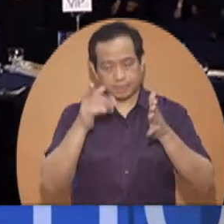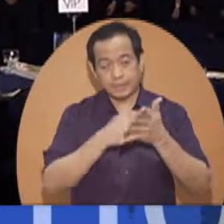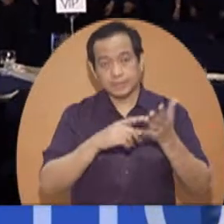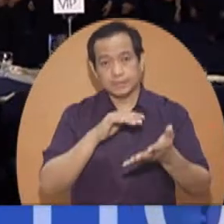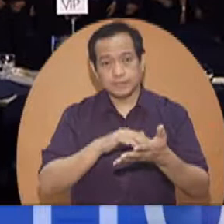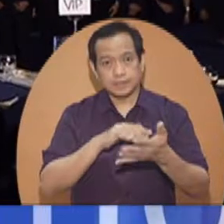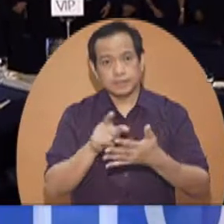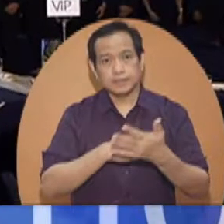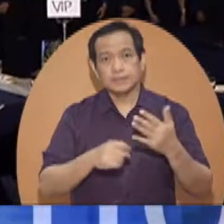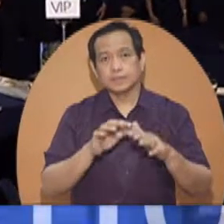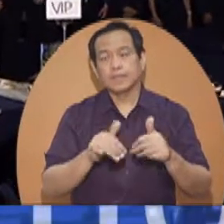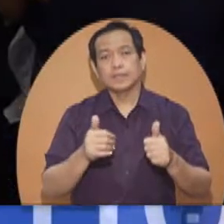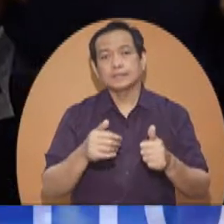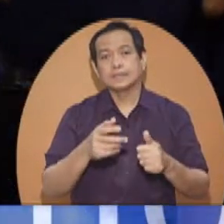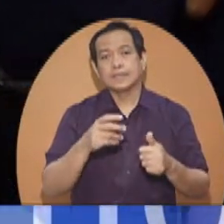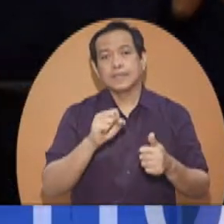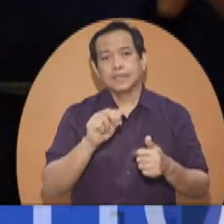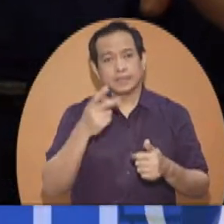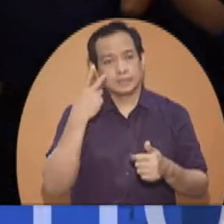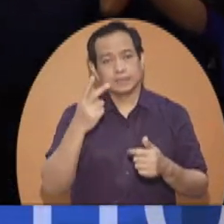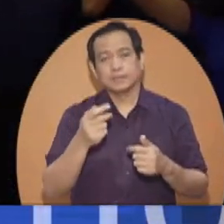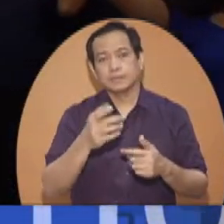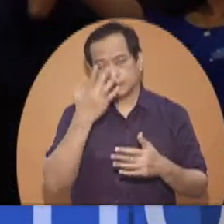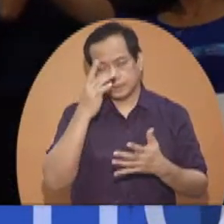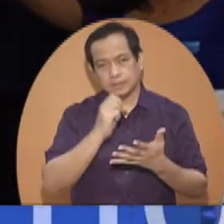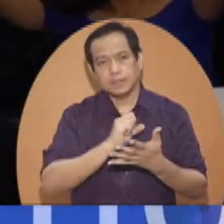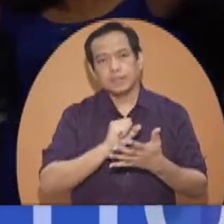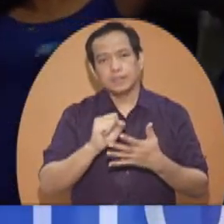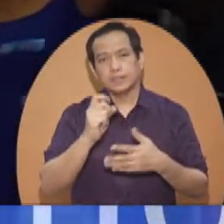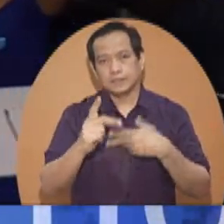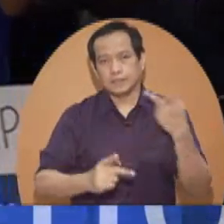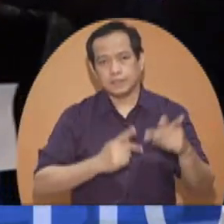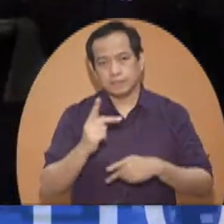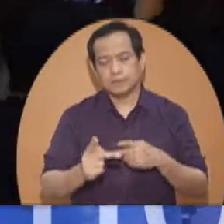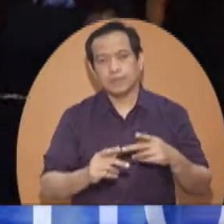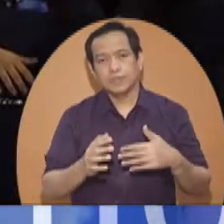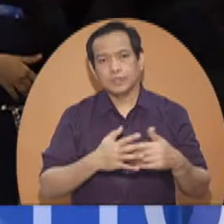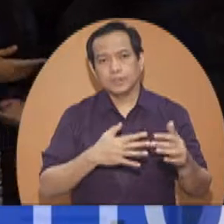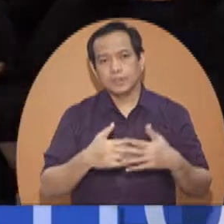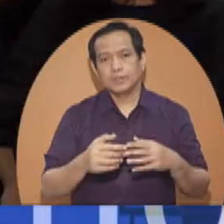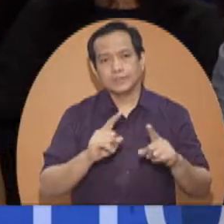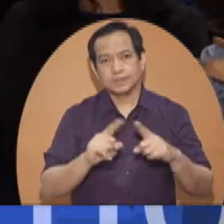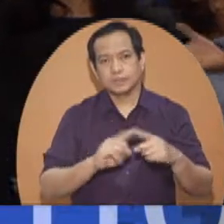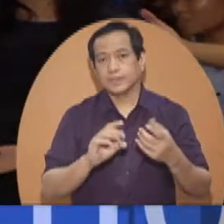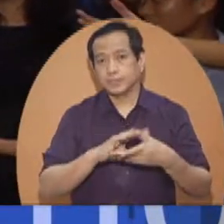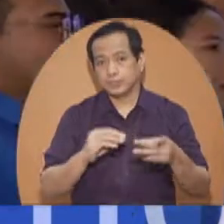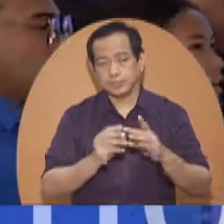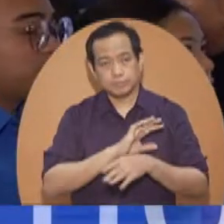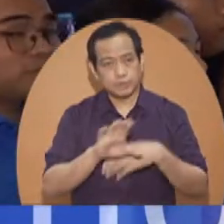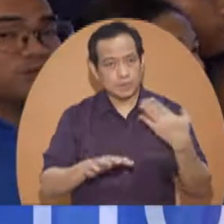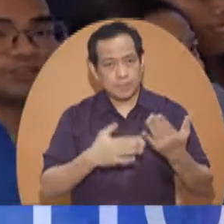Determinasyon sa pag-aaral, iyan ang nakita ng SM sa kanilang mga scholars. Magkaiba man sila sa